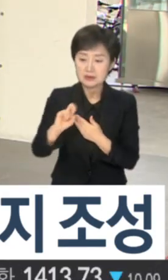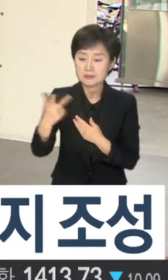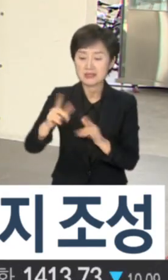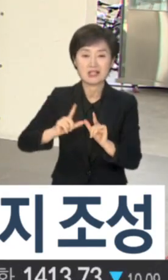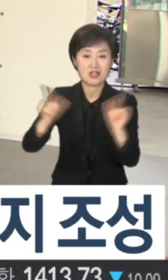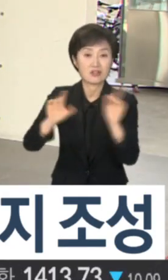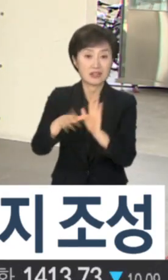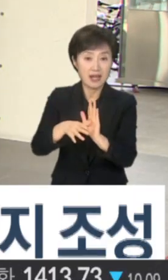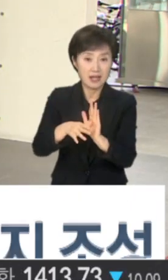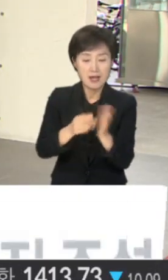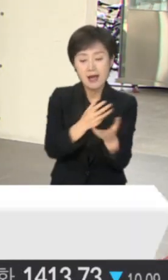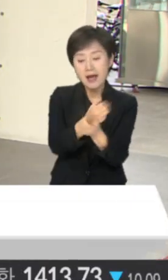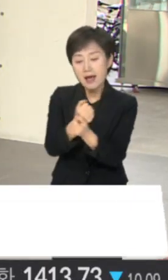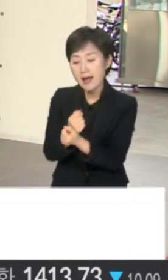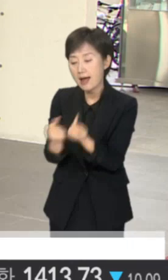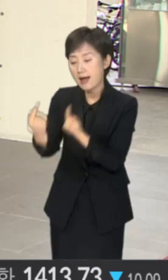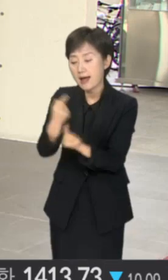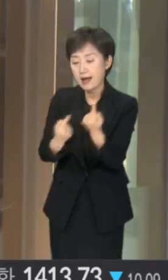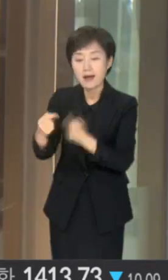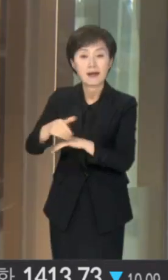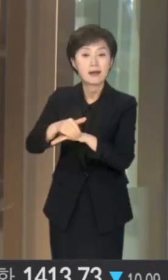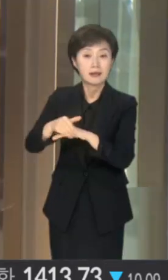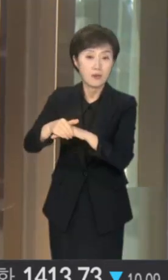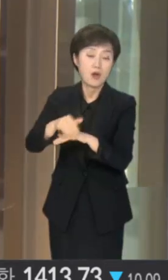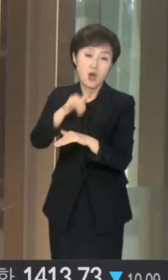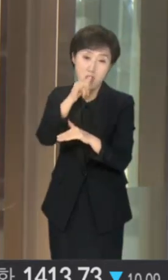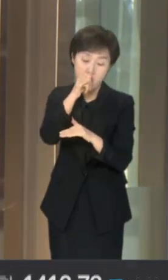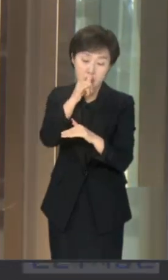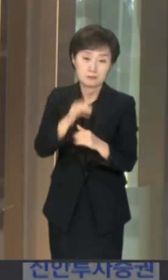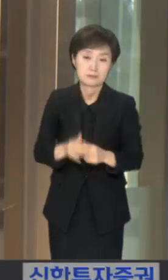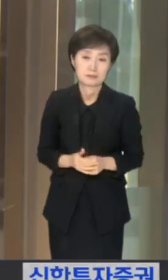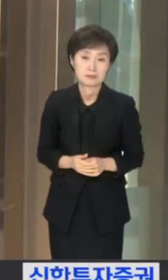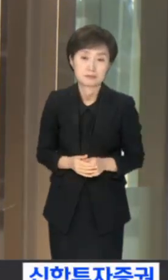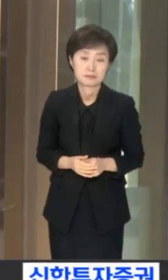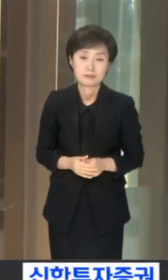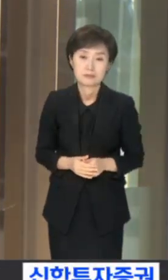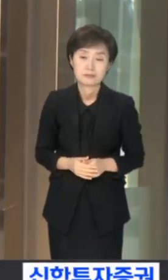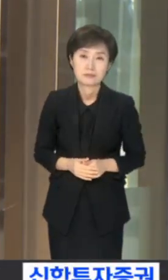상반기 사전 청약과 주택 사업 계획 승인을 추진할 계획입니다.